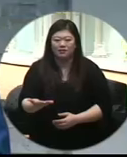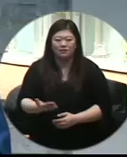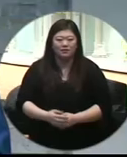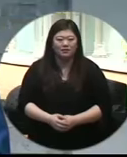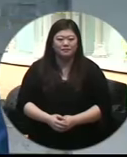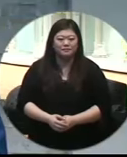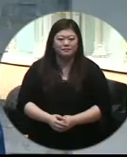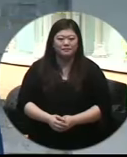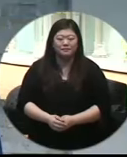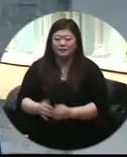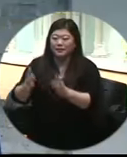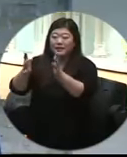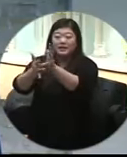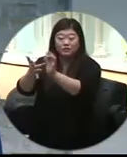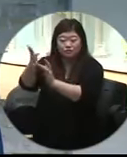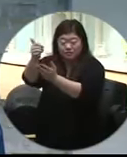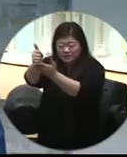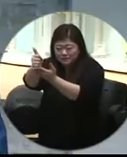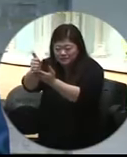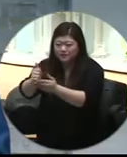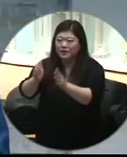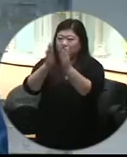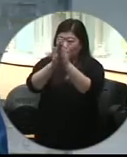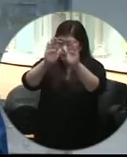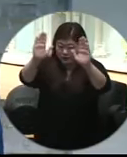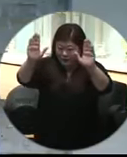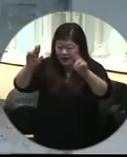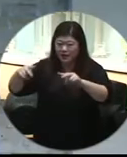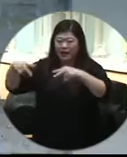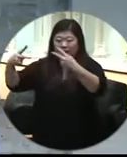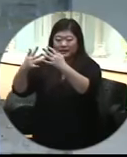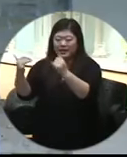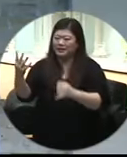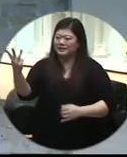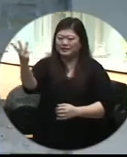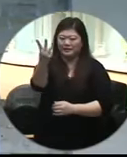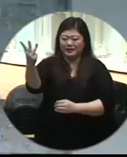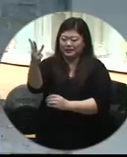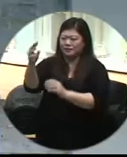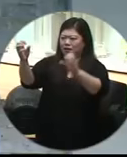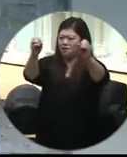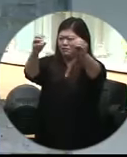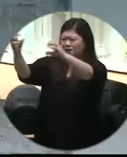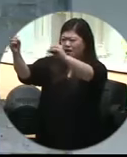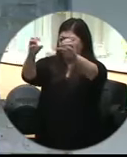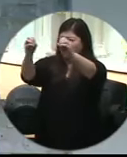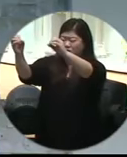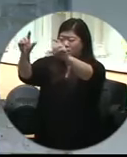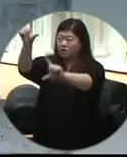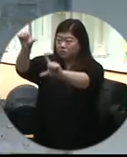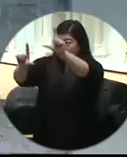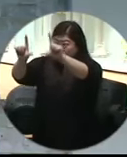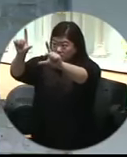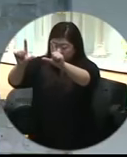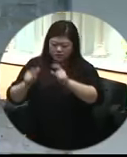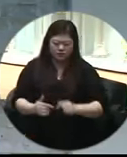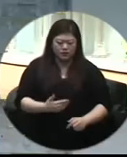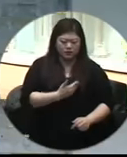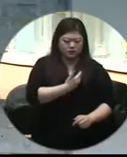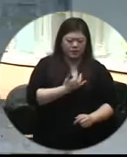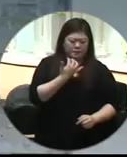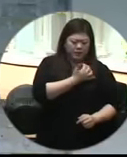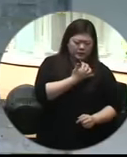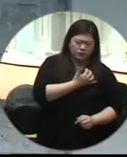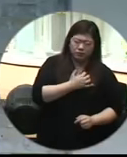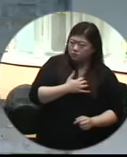예수님이 모세와 이 엘리야와 더불어 대화하는 모습을 보았던 베드로의 주특기가